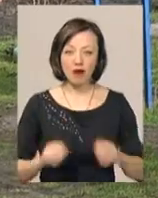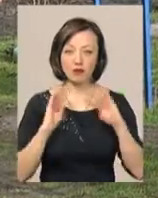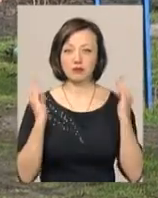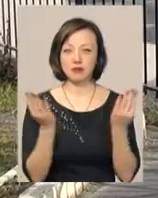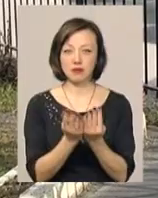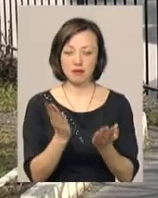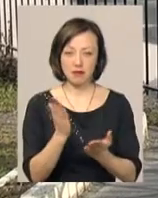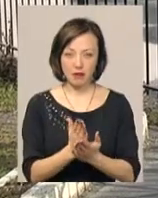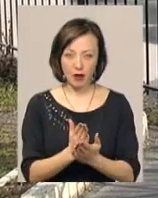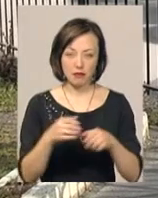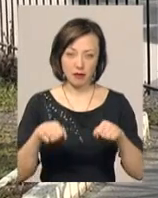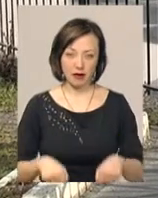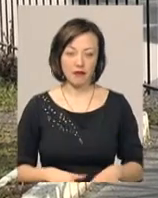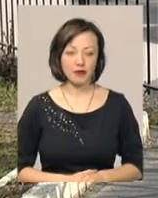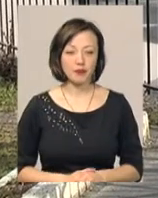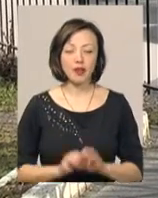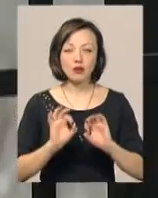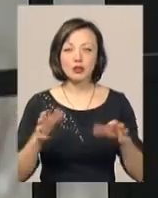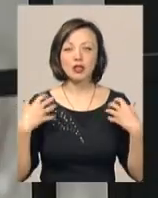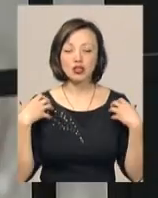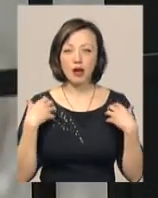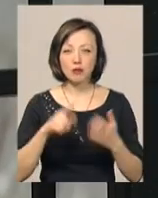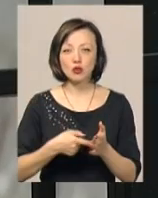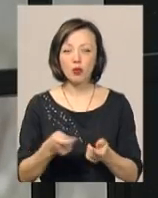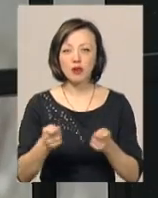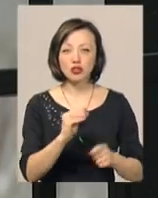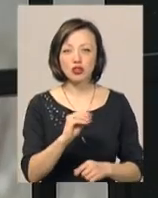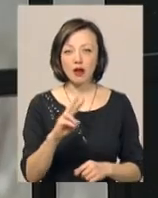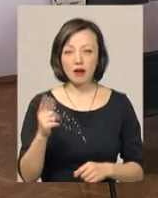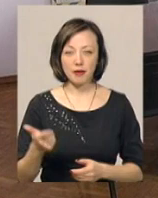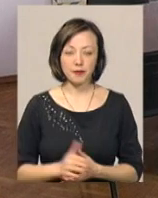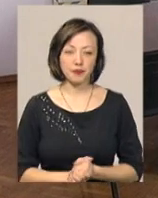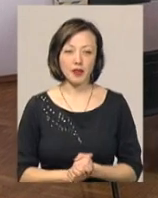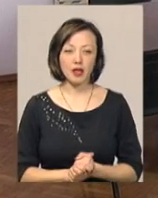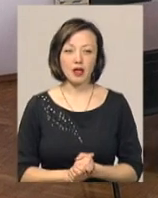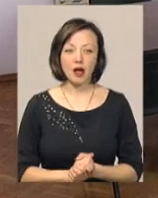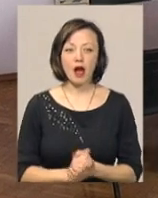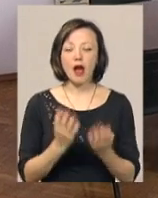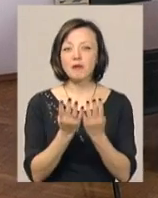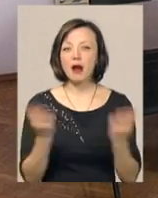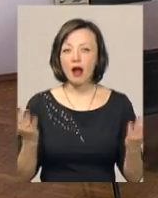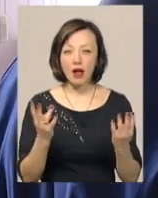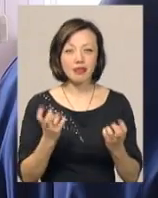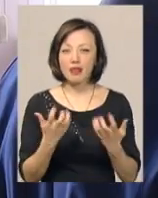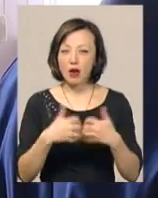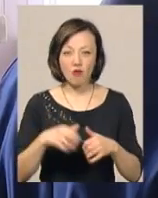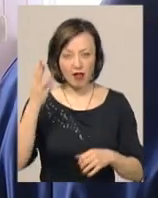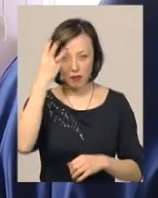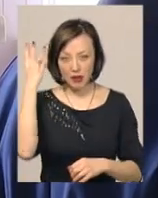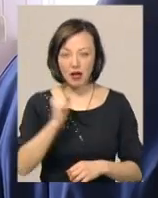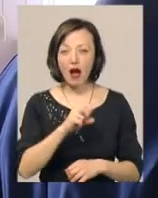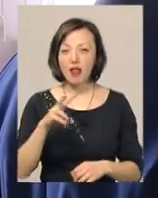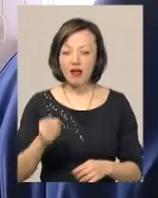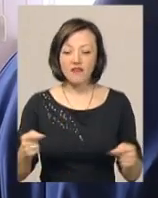дворів парканами, розповідає начальник міського управління житлово-комунального господарства Василь Новачок. Частоколи у Хмельницькому не рахували, каже посадовець,